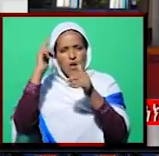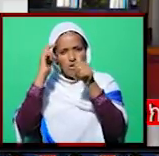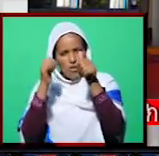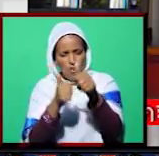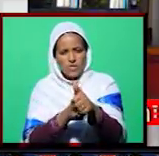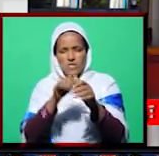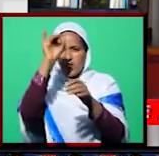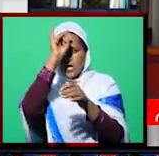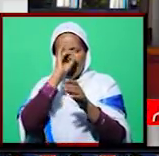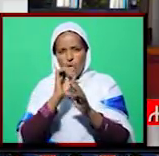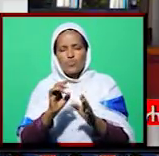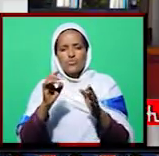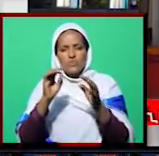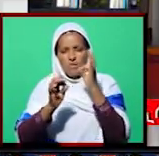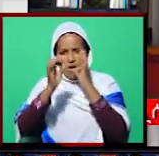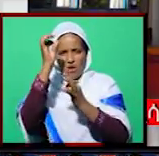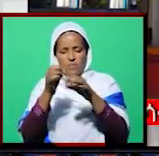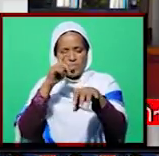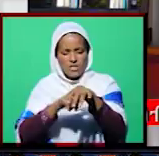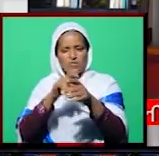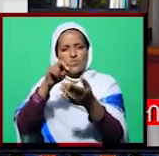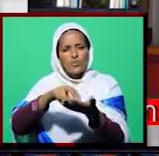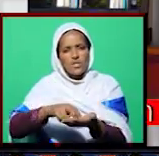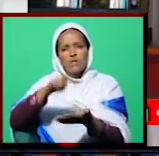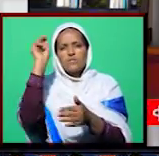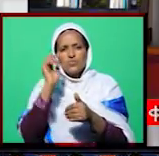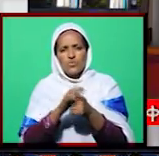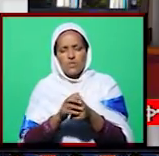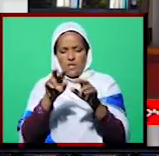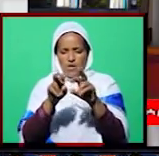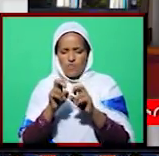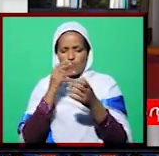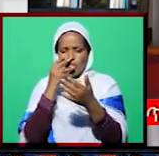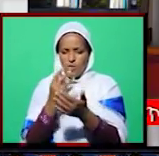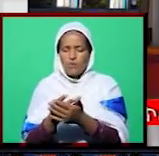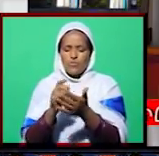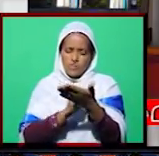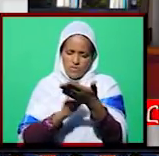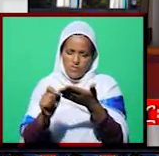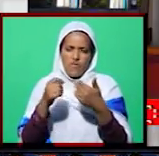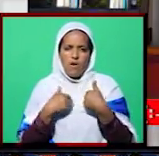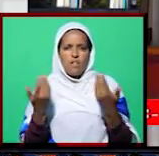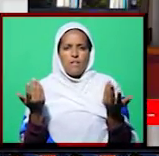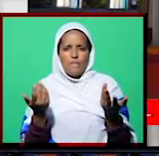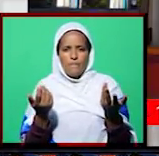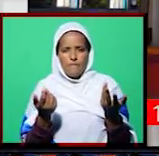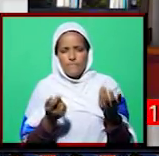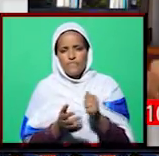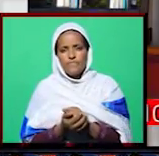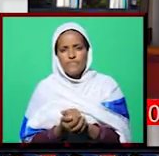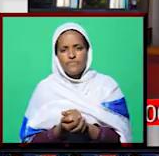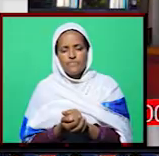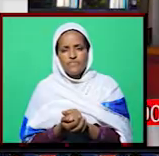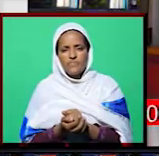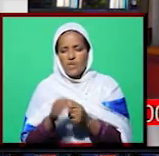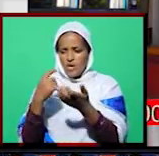የአበውን ታሪክ፣ የቅዱሳን ሐዋርያትን፣ የሊቃውንቱን ታሪክ፣ በየጊዜው የተነሱትን የክፉንም የደጉንም ታሪክ ጽፈውታል። የመናፍቁን